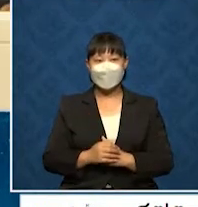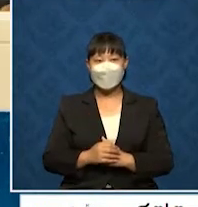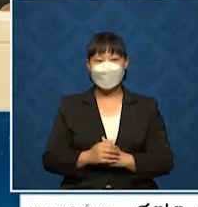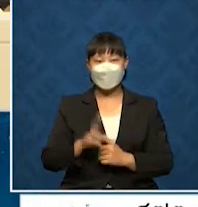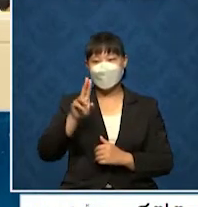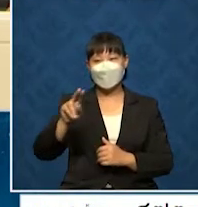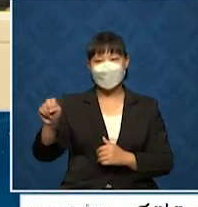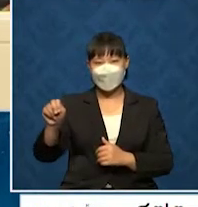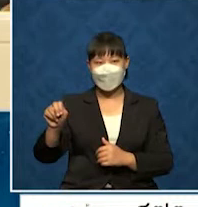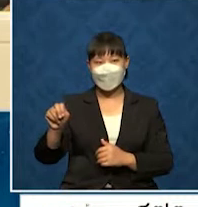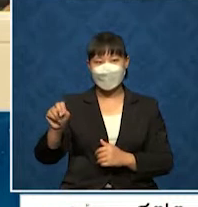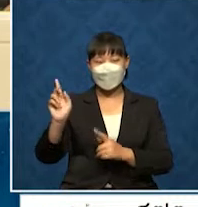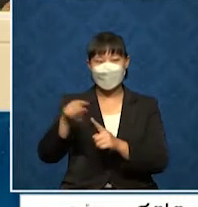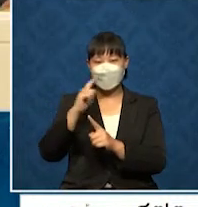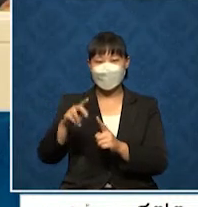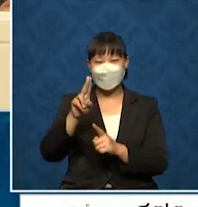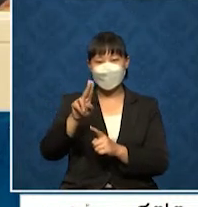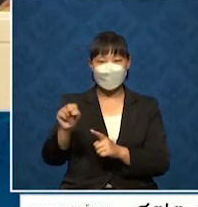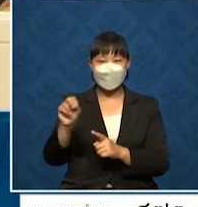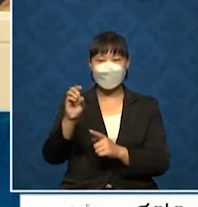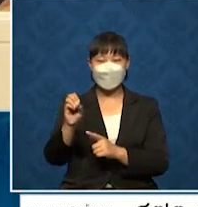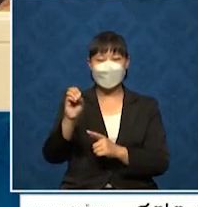ชาชาติ UNODC